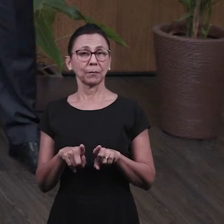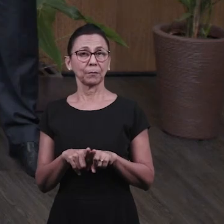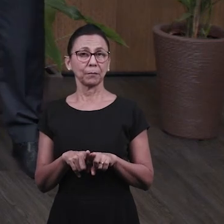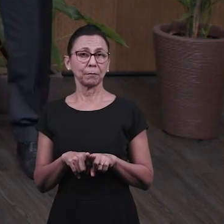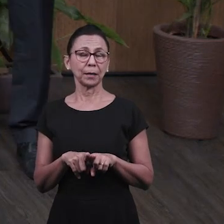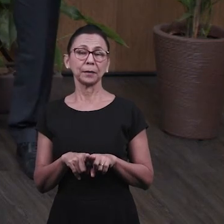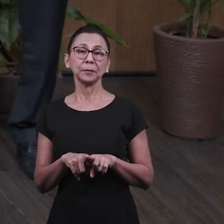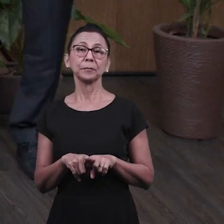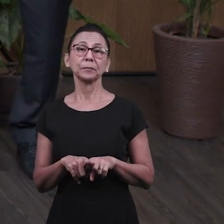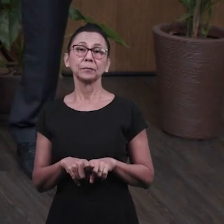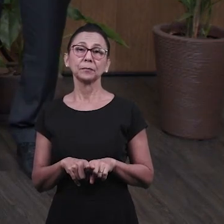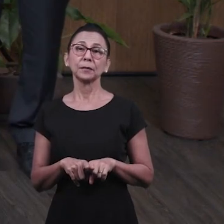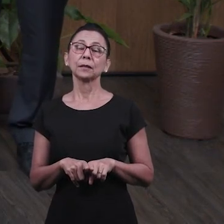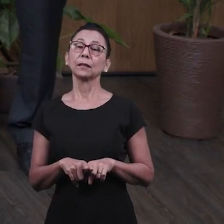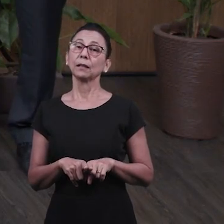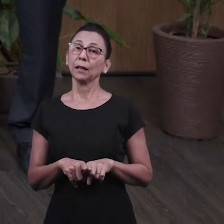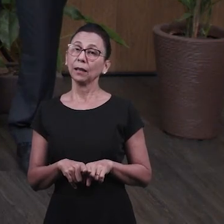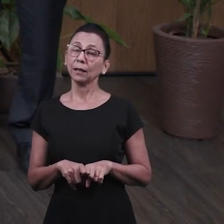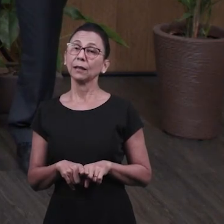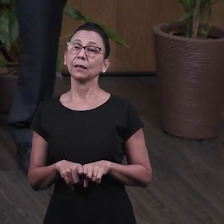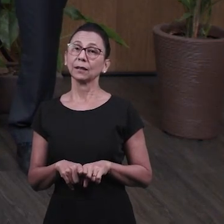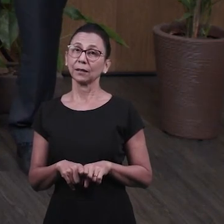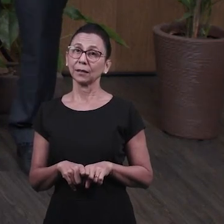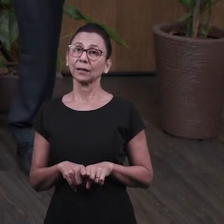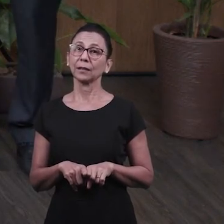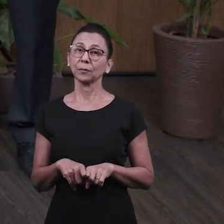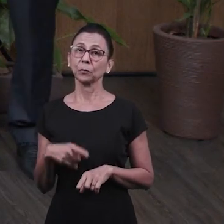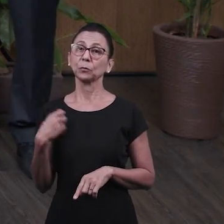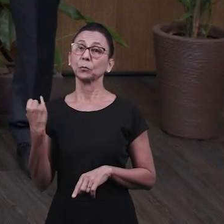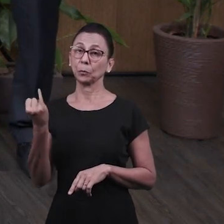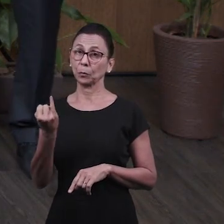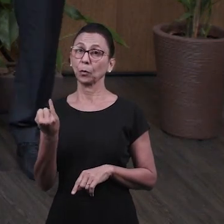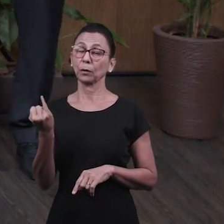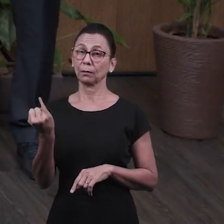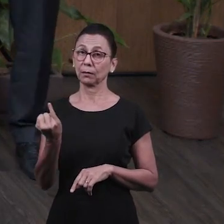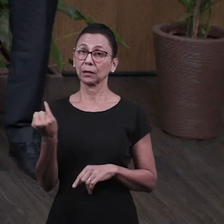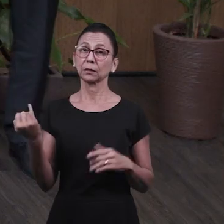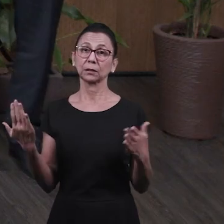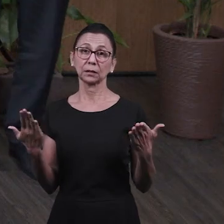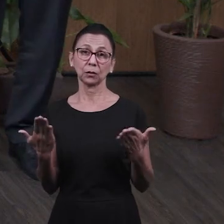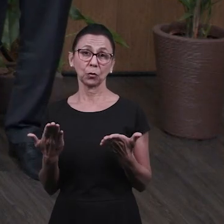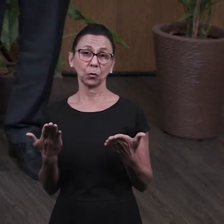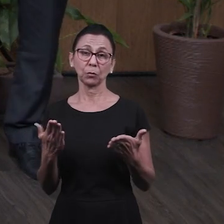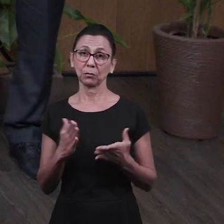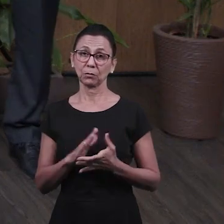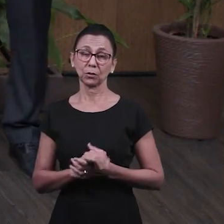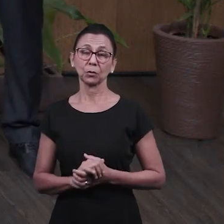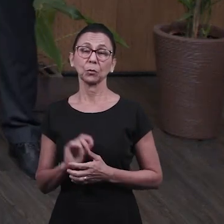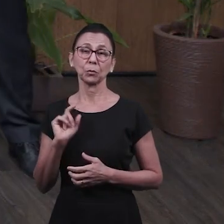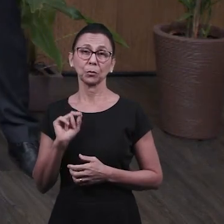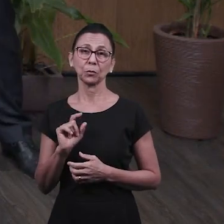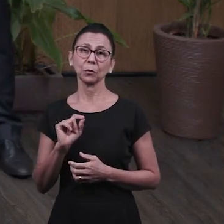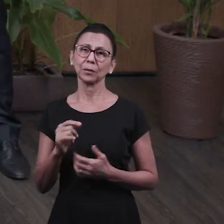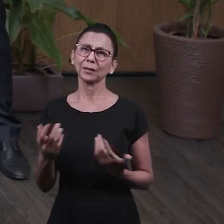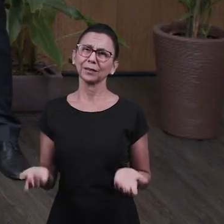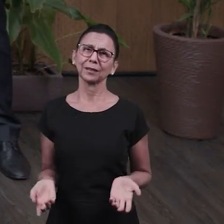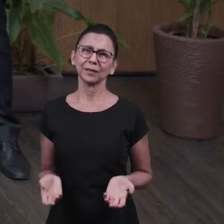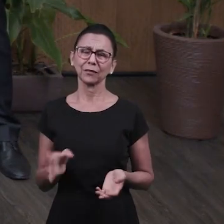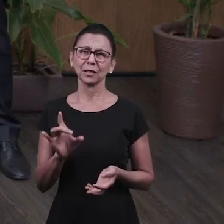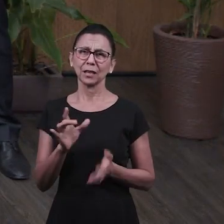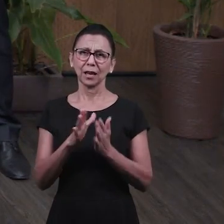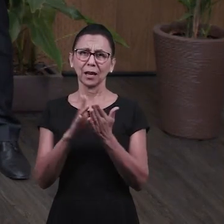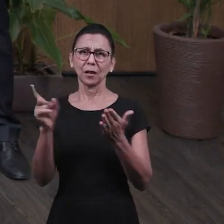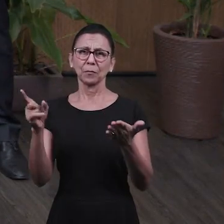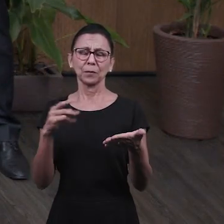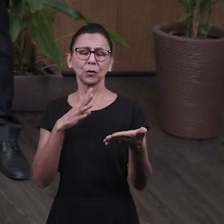aujourd'hui, malgré la grande importance, ça c'est indiscutable, il ne suffit pas de connaître